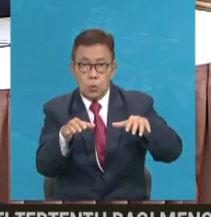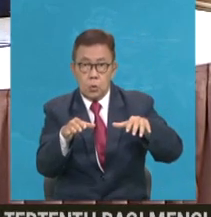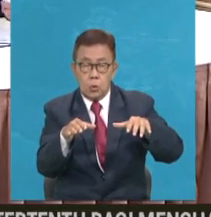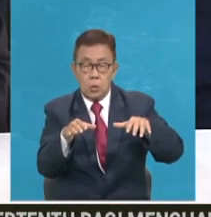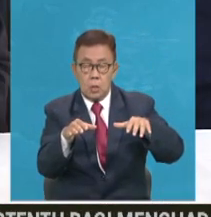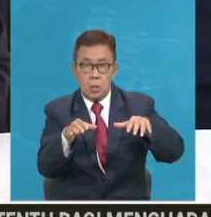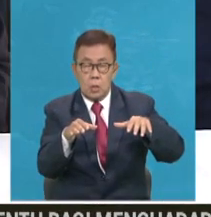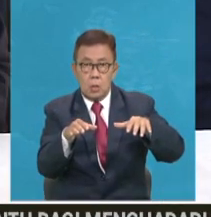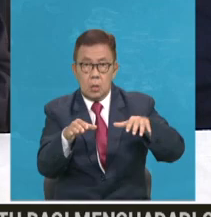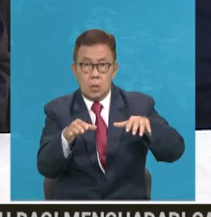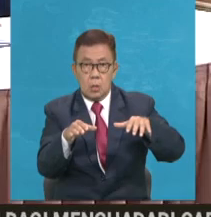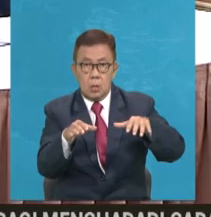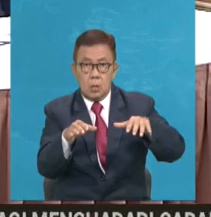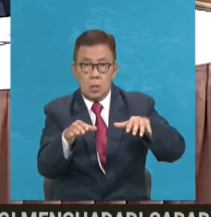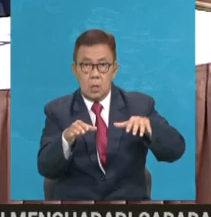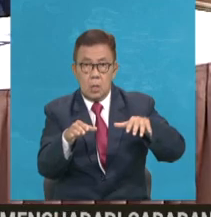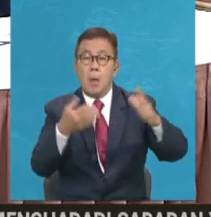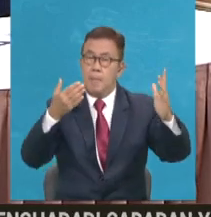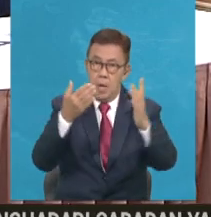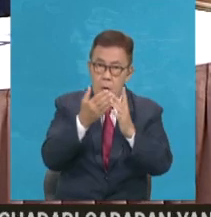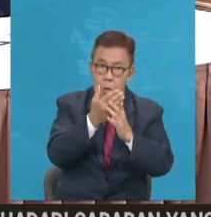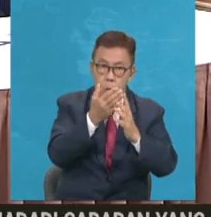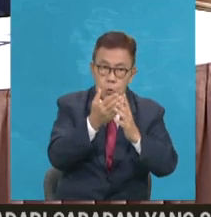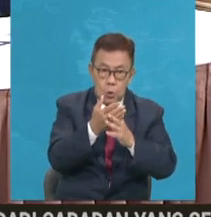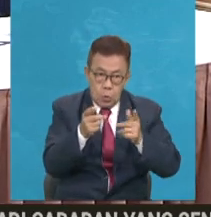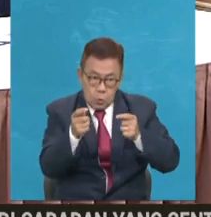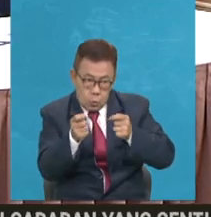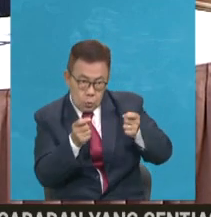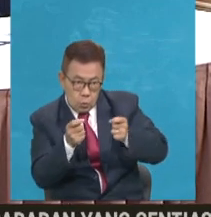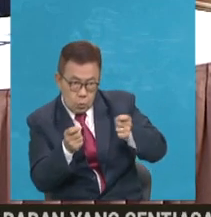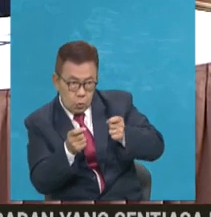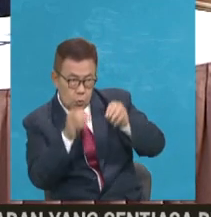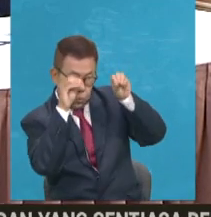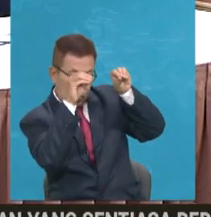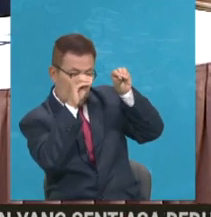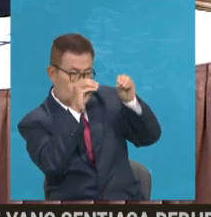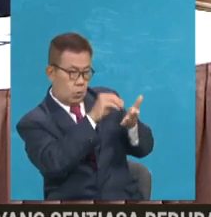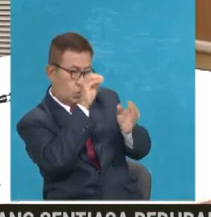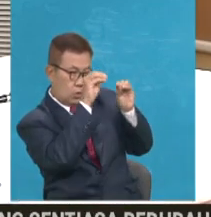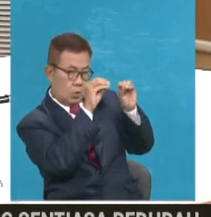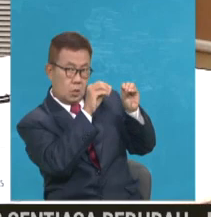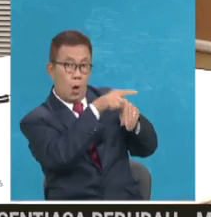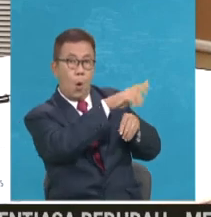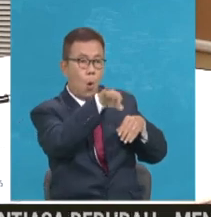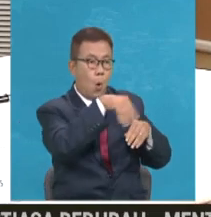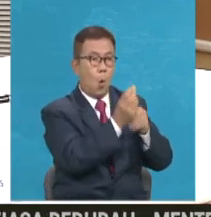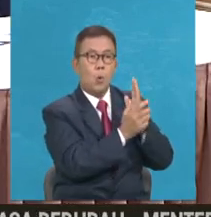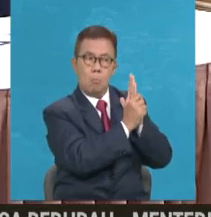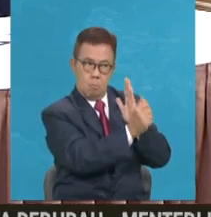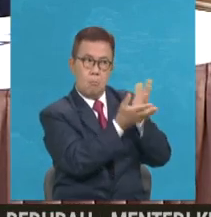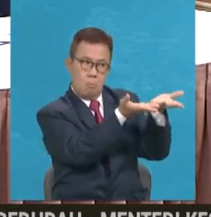memperoleh kemahiran yang diperlukan melalui Pemantauan dan tunjuk ajar dari para pakar yang berpengalaman